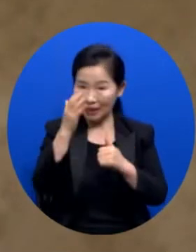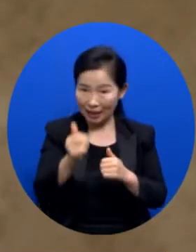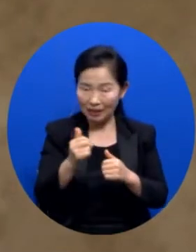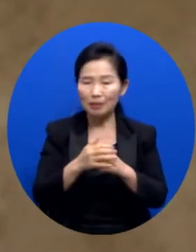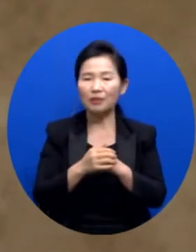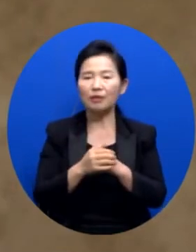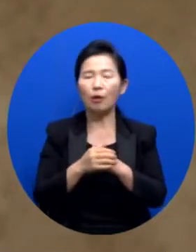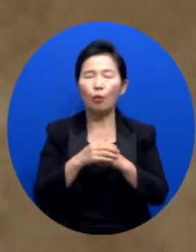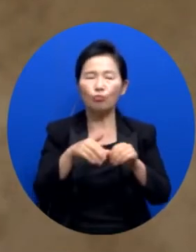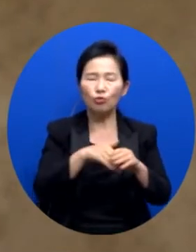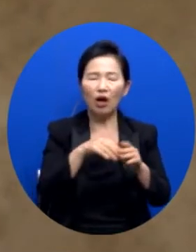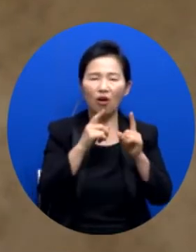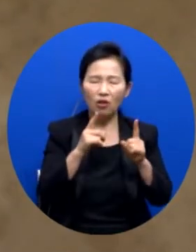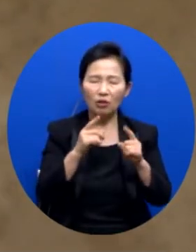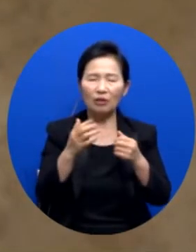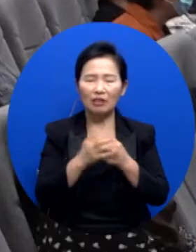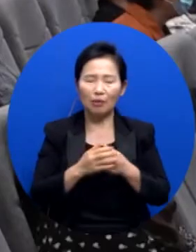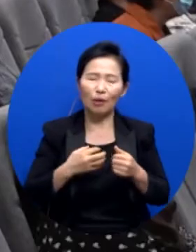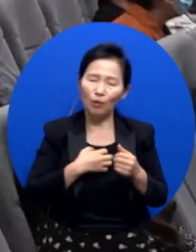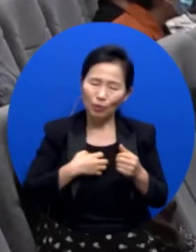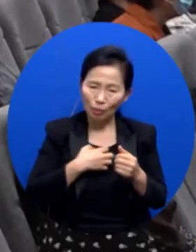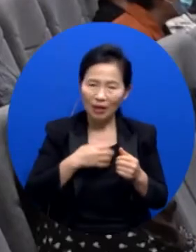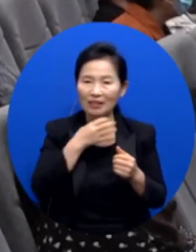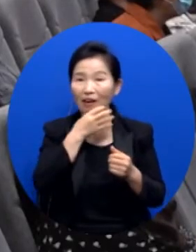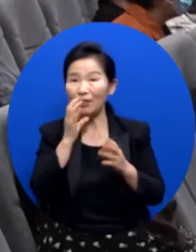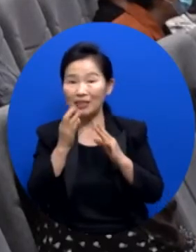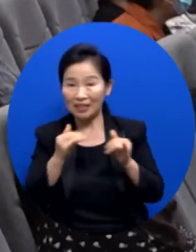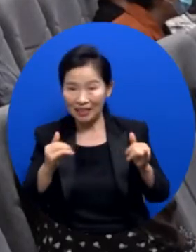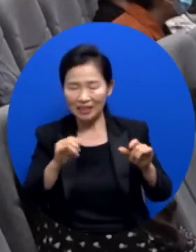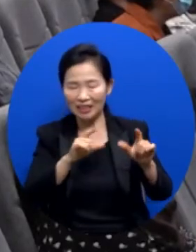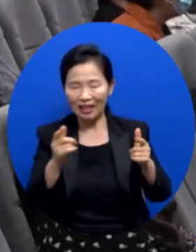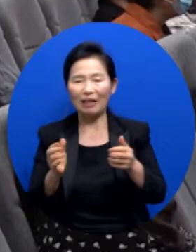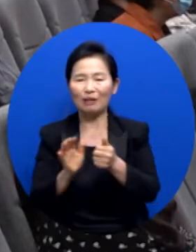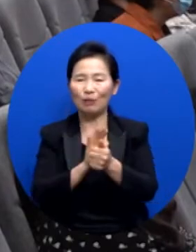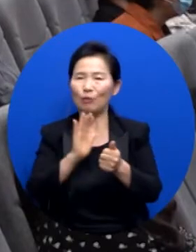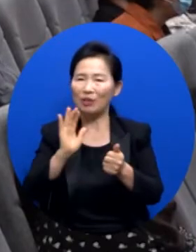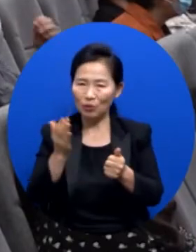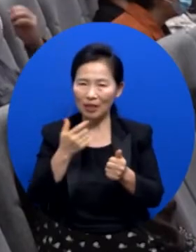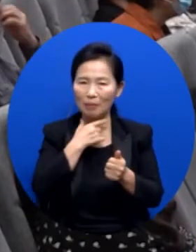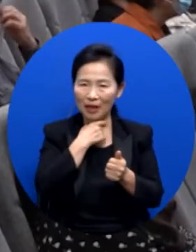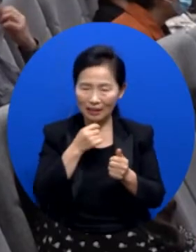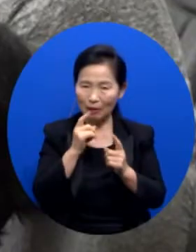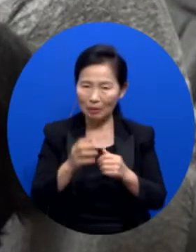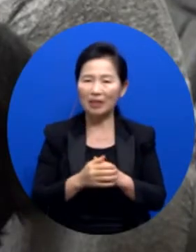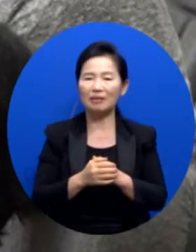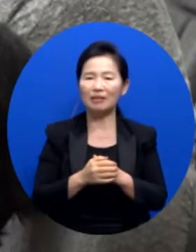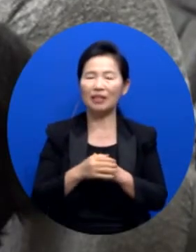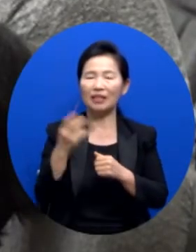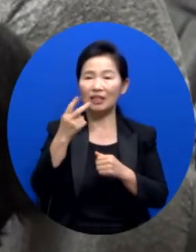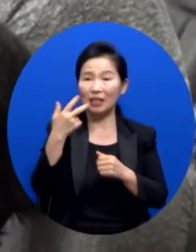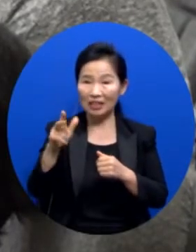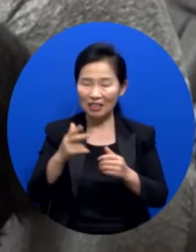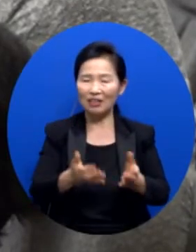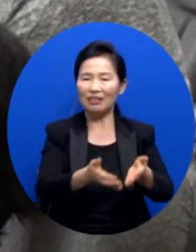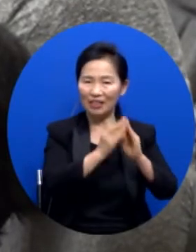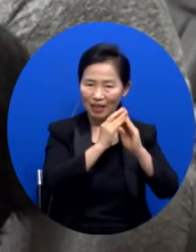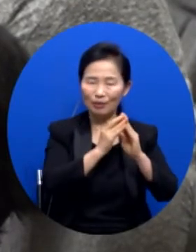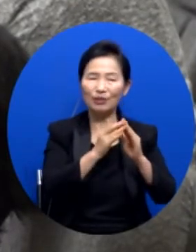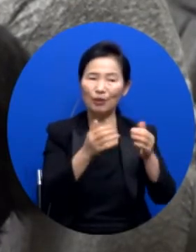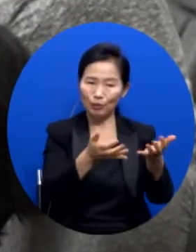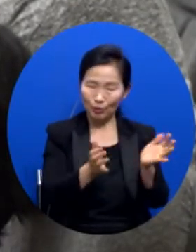언어의 차이로 고통받는 한인 이민자들에게 도움이 되길 바란다고 전했습니다. 2007년에 설립한